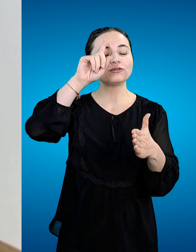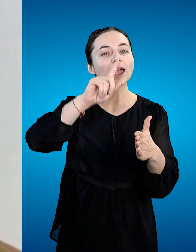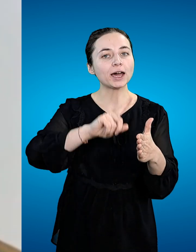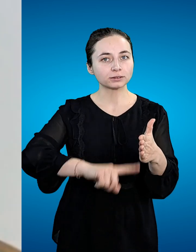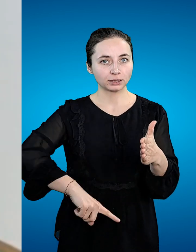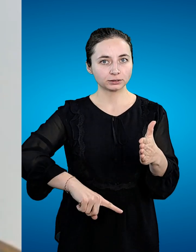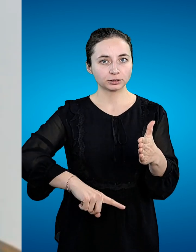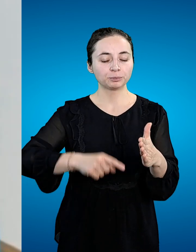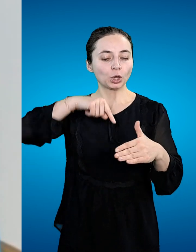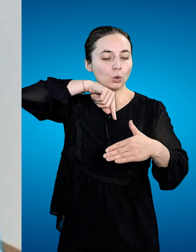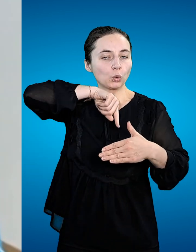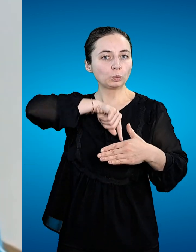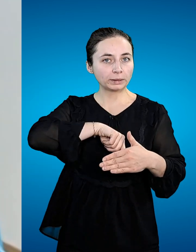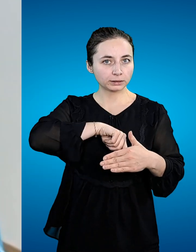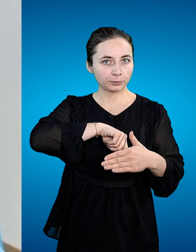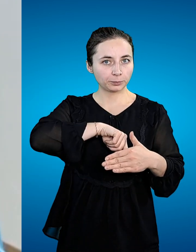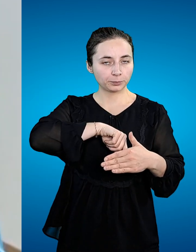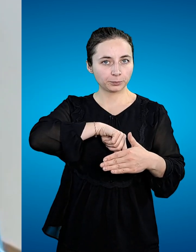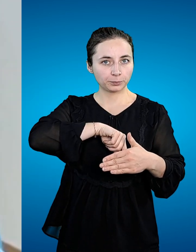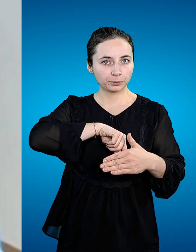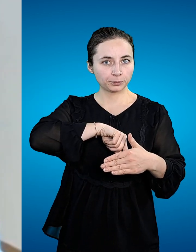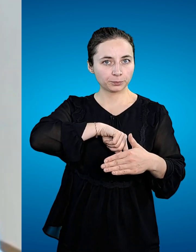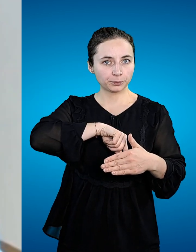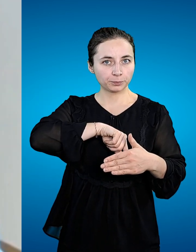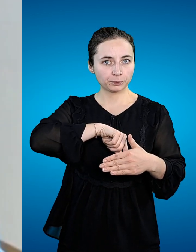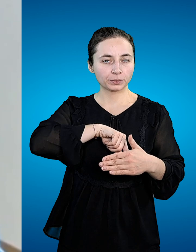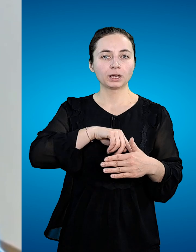отношениях, верности, глубины,